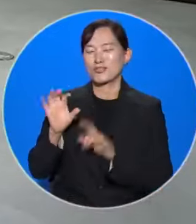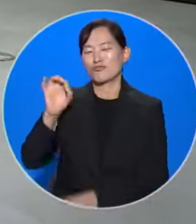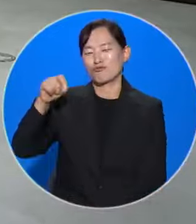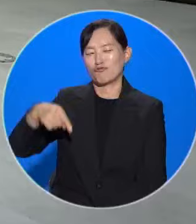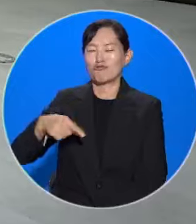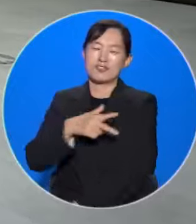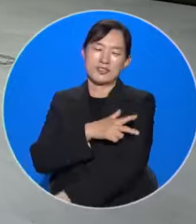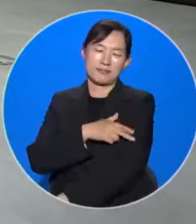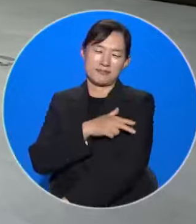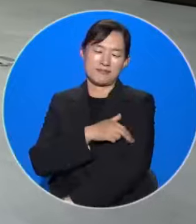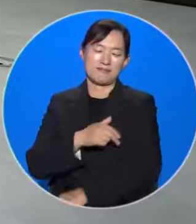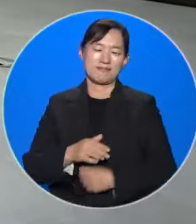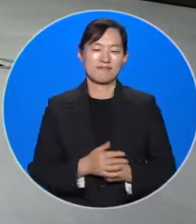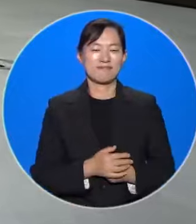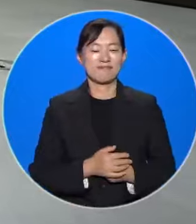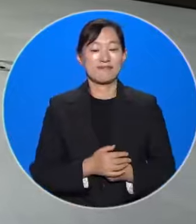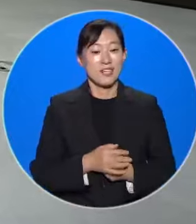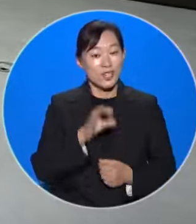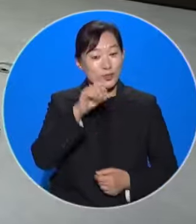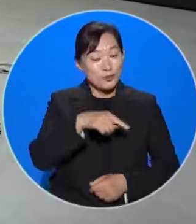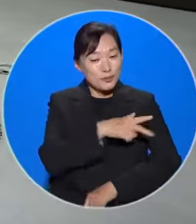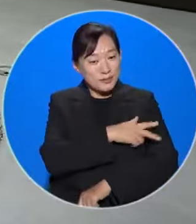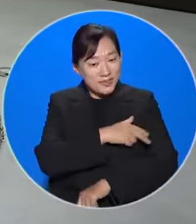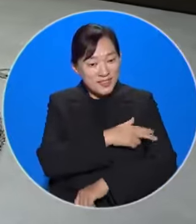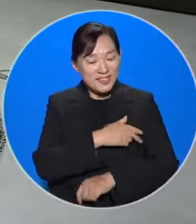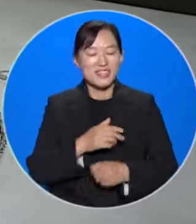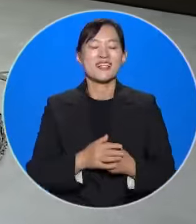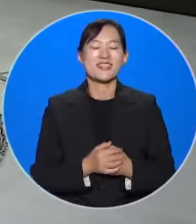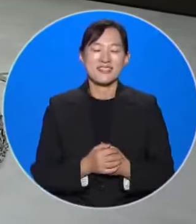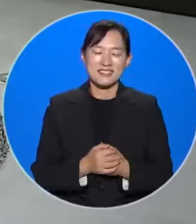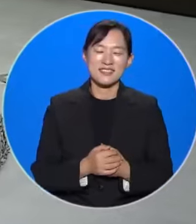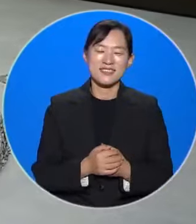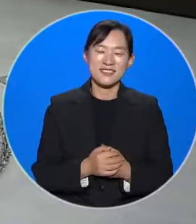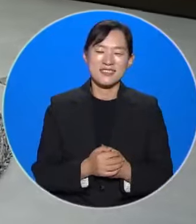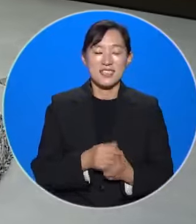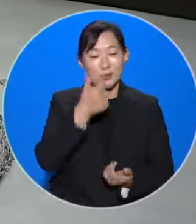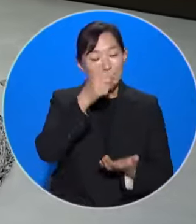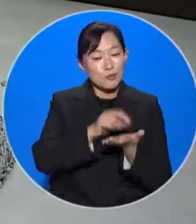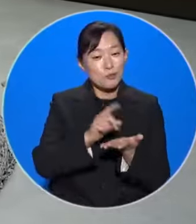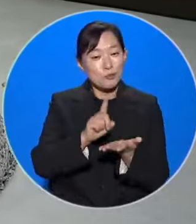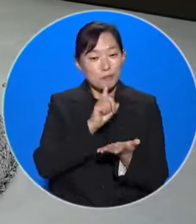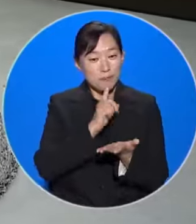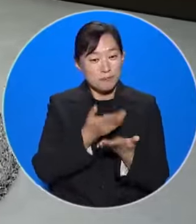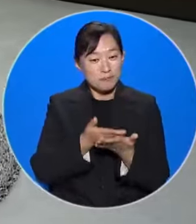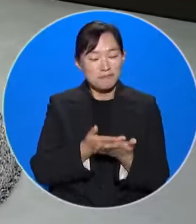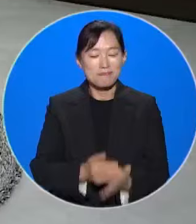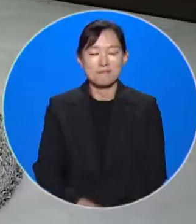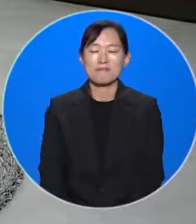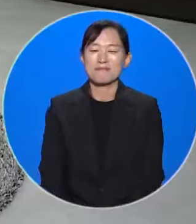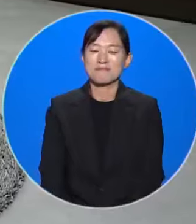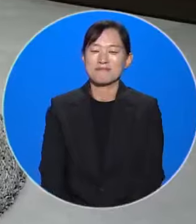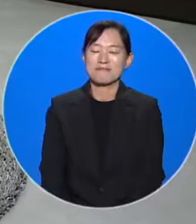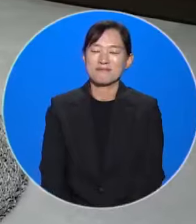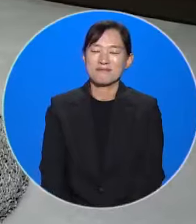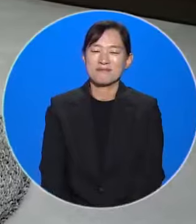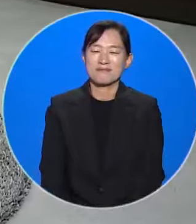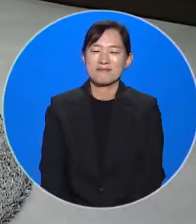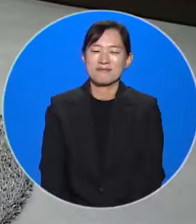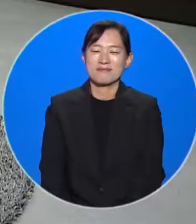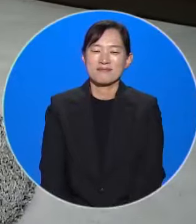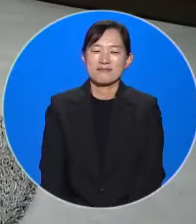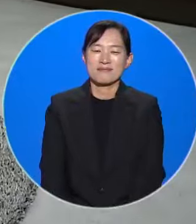우집사입니다. 네, 우집사님. 네. 네, 우리 우집사님은 어떤 기도 제목이 있으실까요? 네.